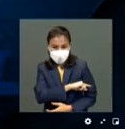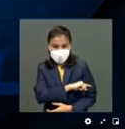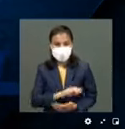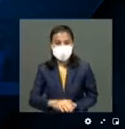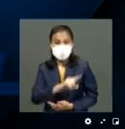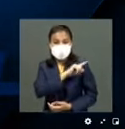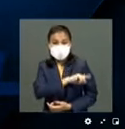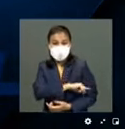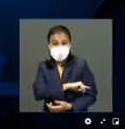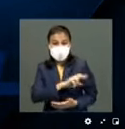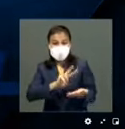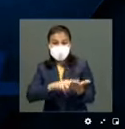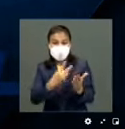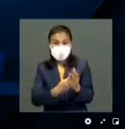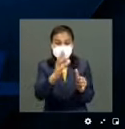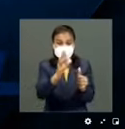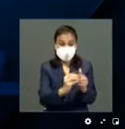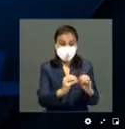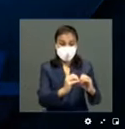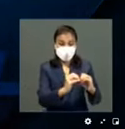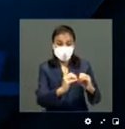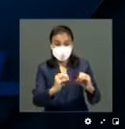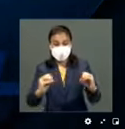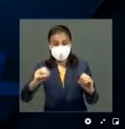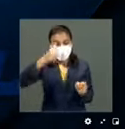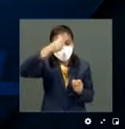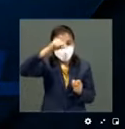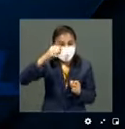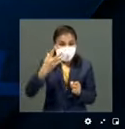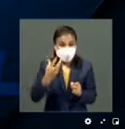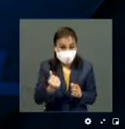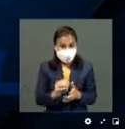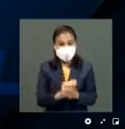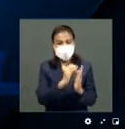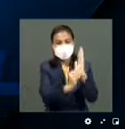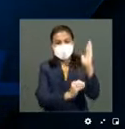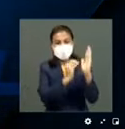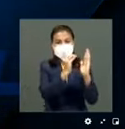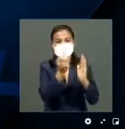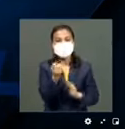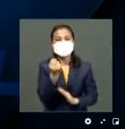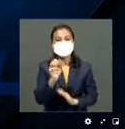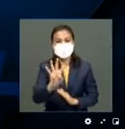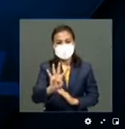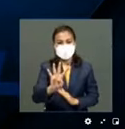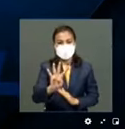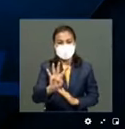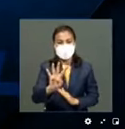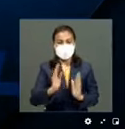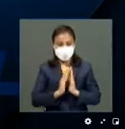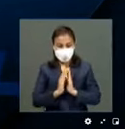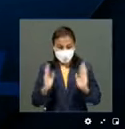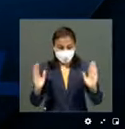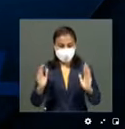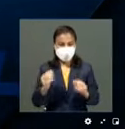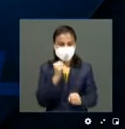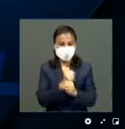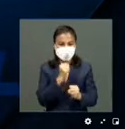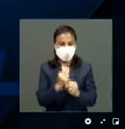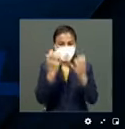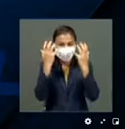ความว่าไม่มีรายงานผู้ติดเชื้อเลยวันนี้มากถึง14จังหวัดนะคะก็ขอบคุณทุกๆจังหวัดที่ทำงานอย่างหนักต